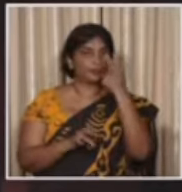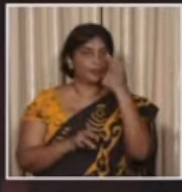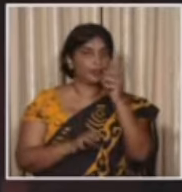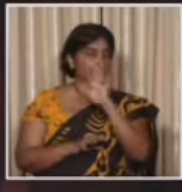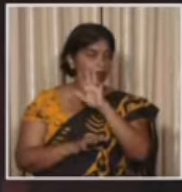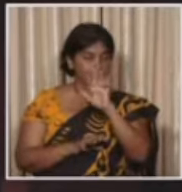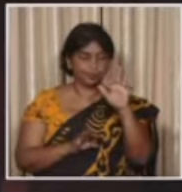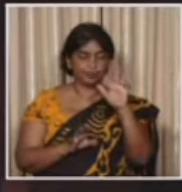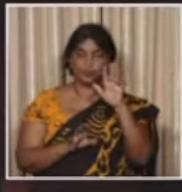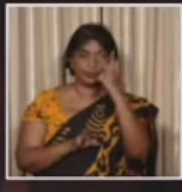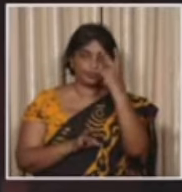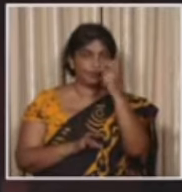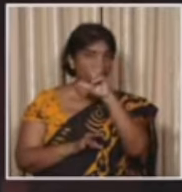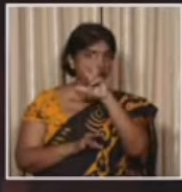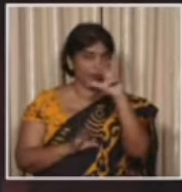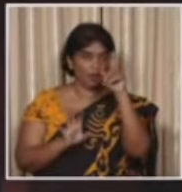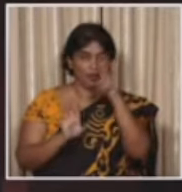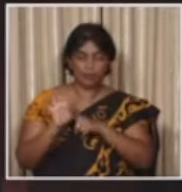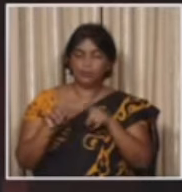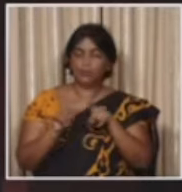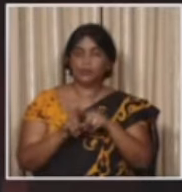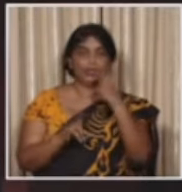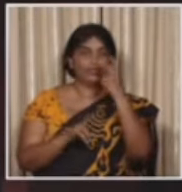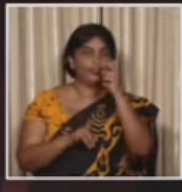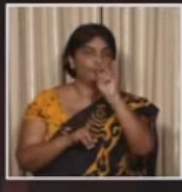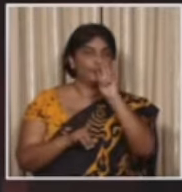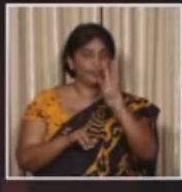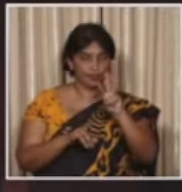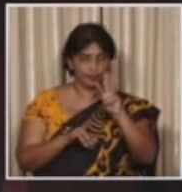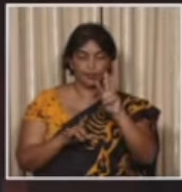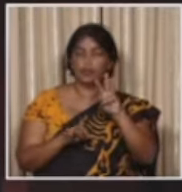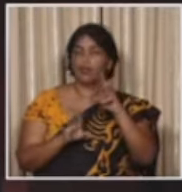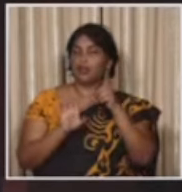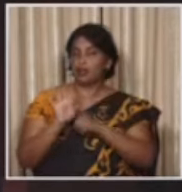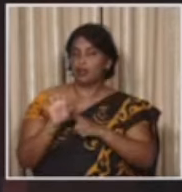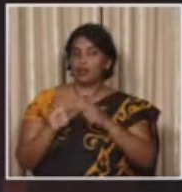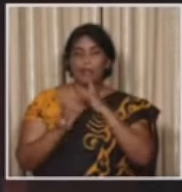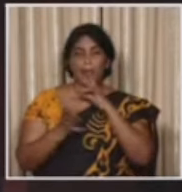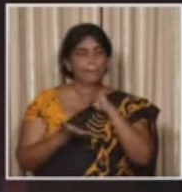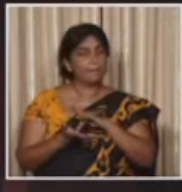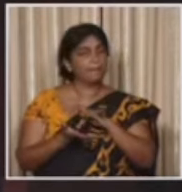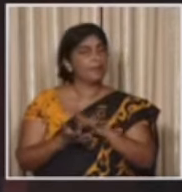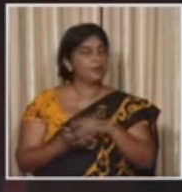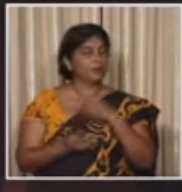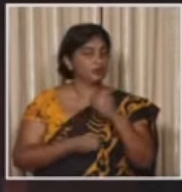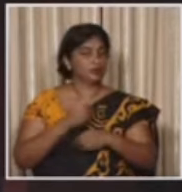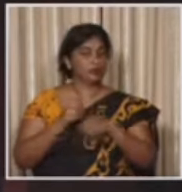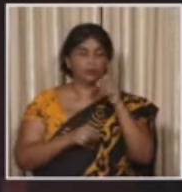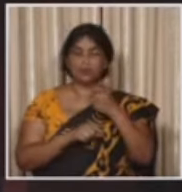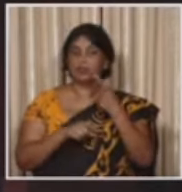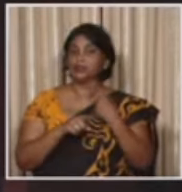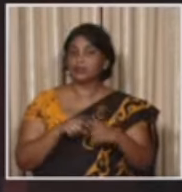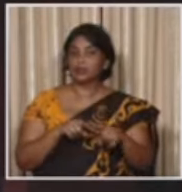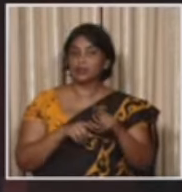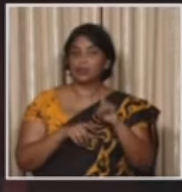2018 වර්ෂයට සාපේක්ෂව 2023 වර්ෂය වන විට මධ්‍ය පරිමාණයේ ව්‍යාපාර විතරක්